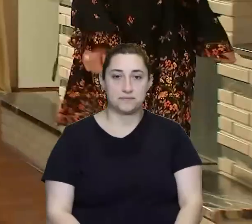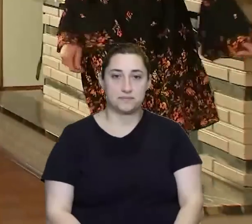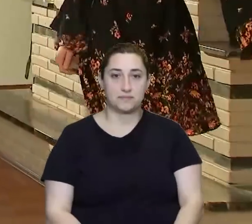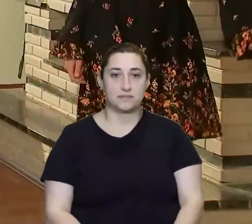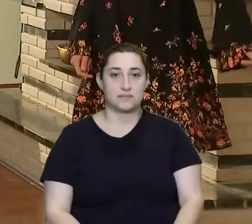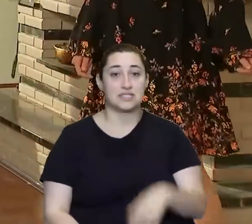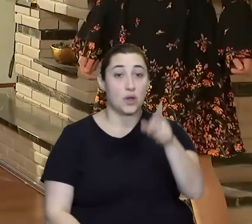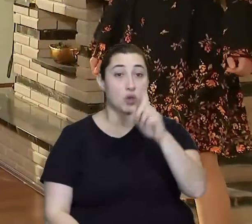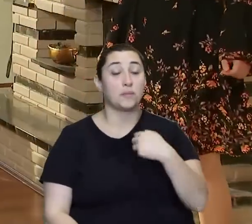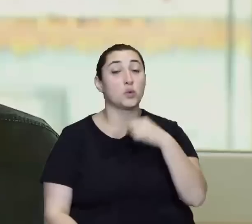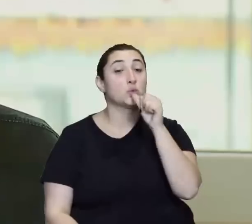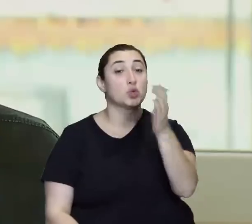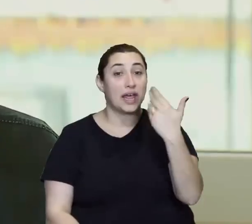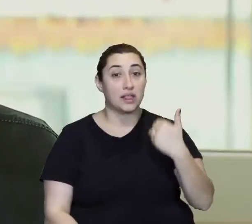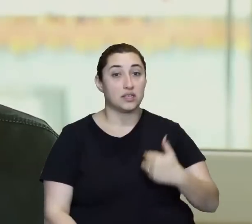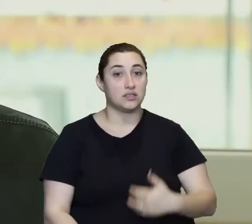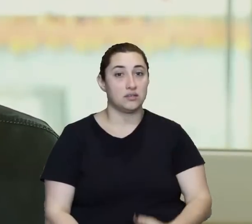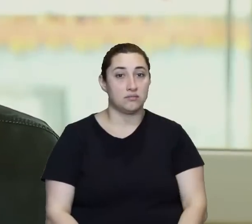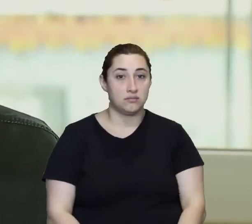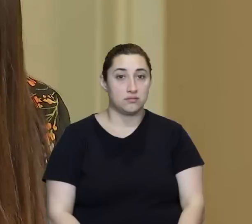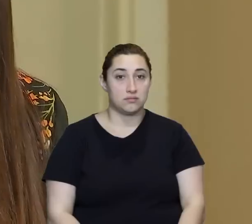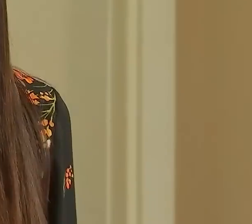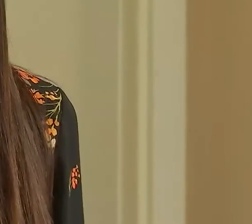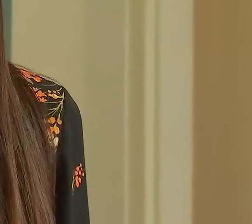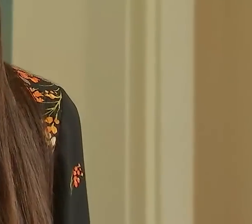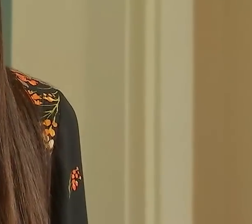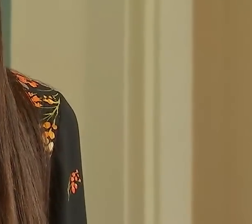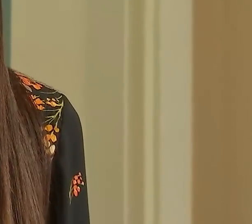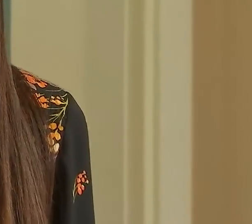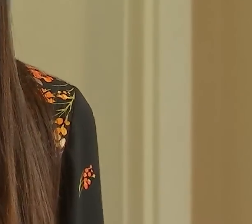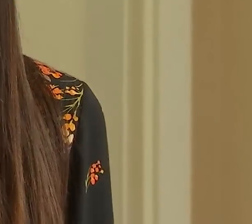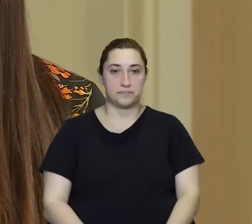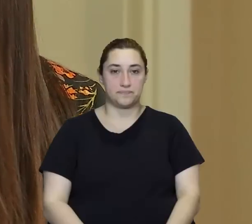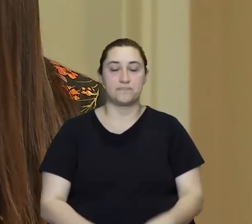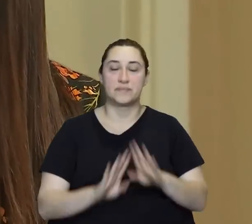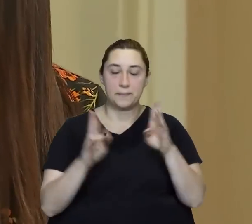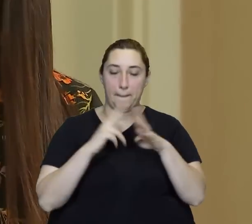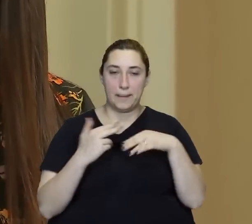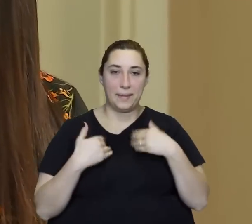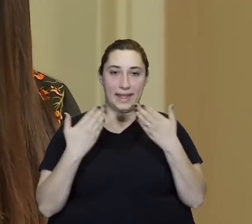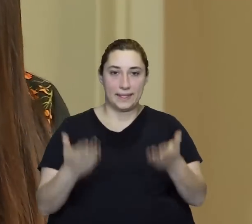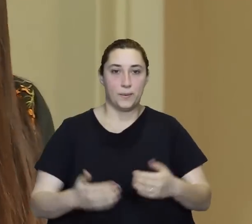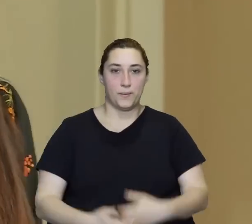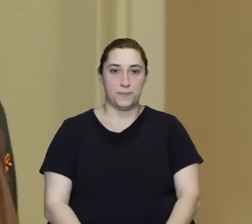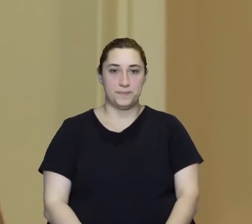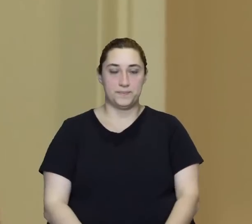Sen önce bana bir su getir. Ömer muzipçe getir diye işaret etti. Tamam. Hemen getiriyorum.